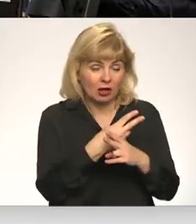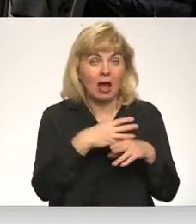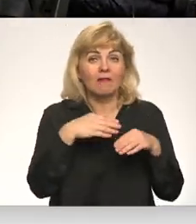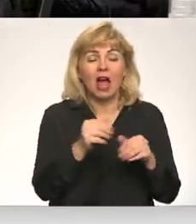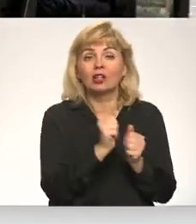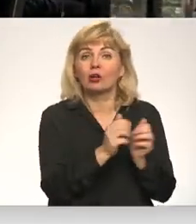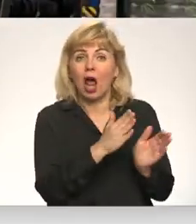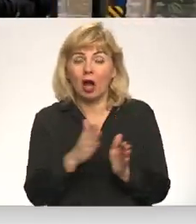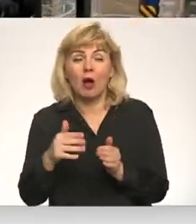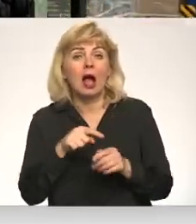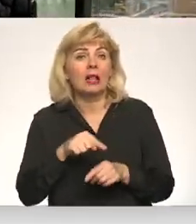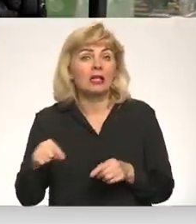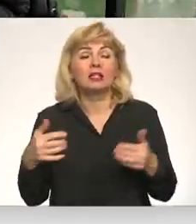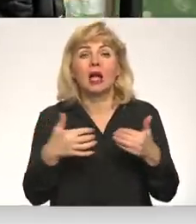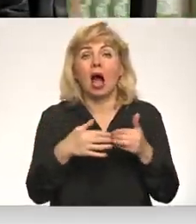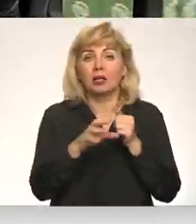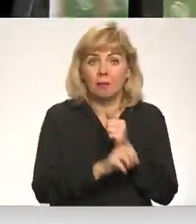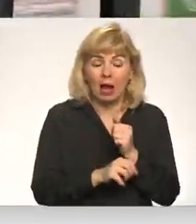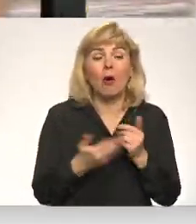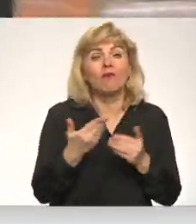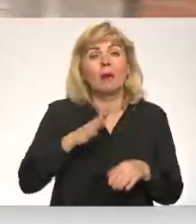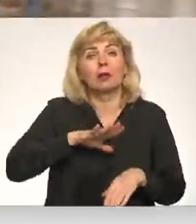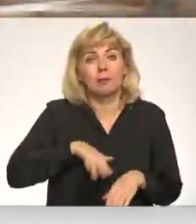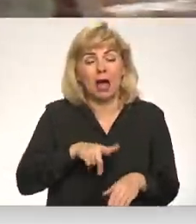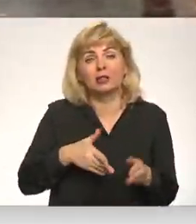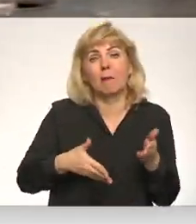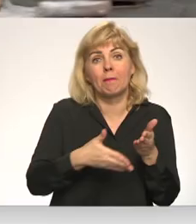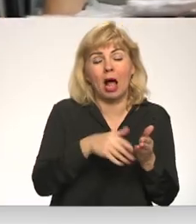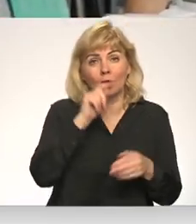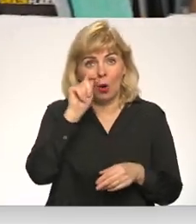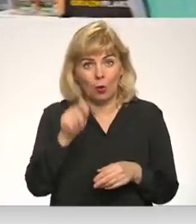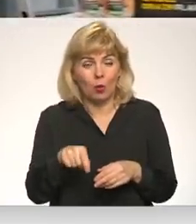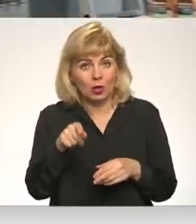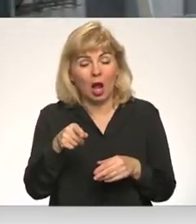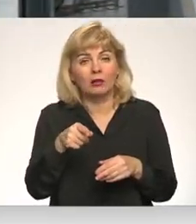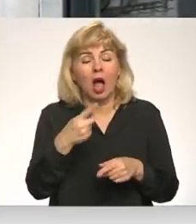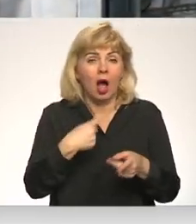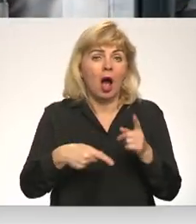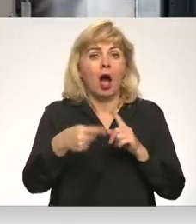regulāri līdz pat kara beigām un iespējams arī pēc tam, lai palīdzētu Ukrainai